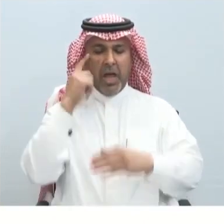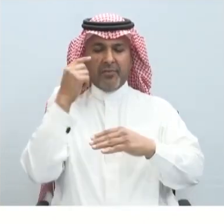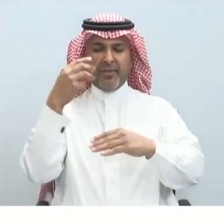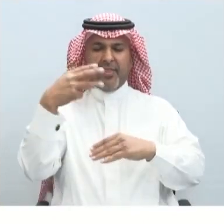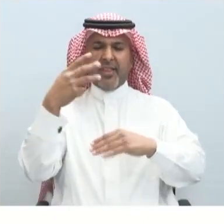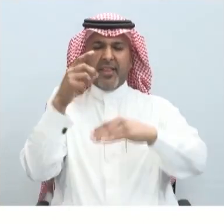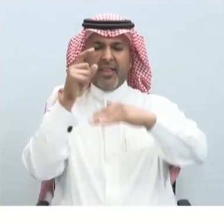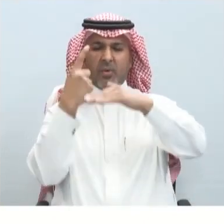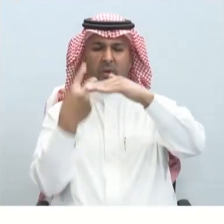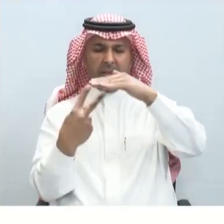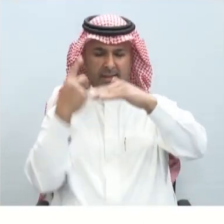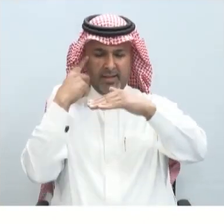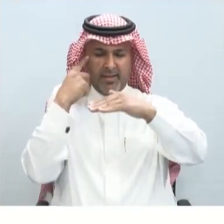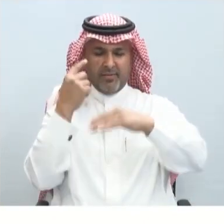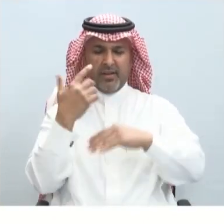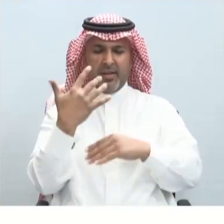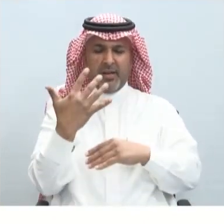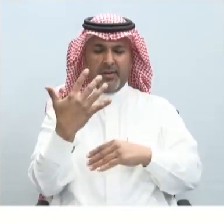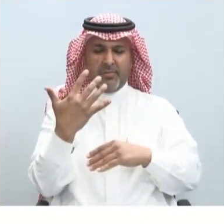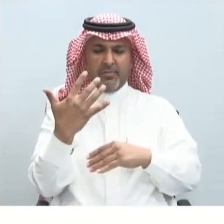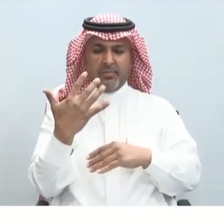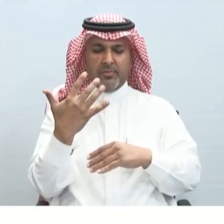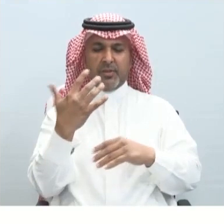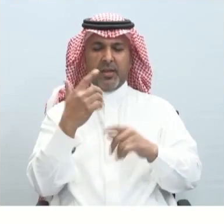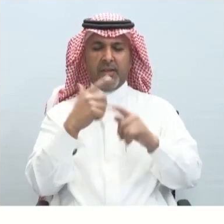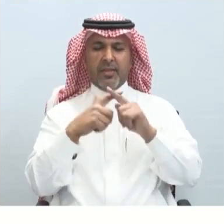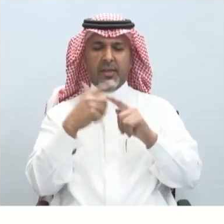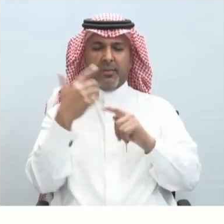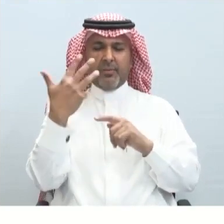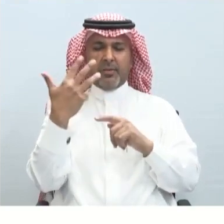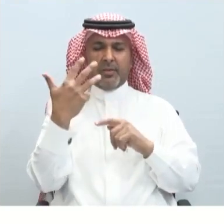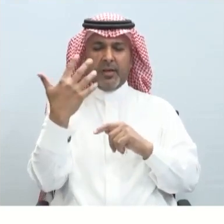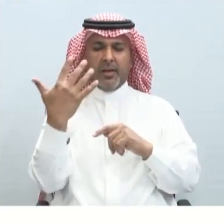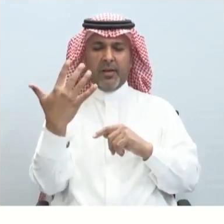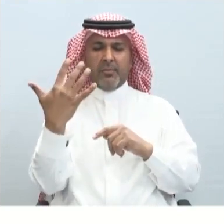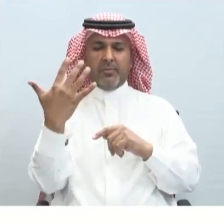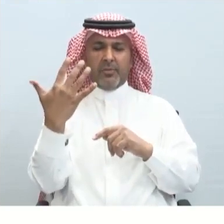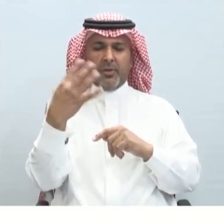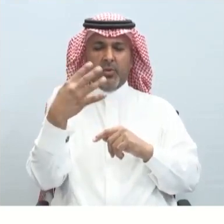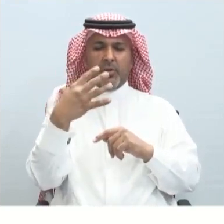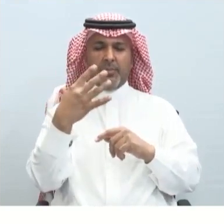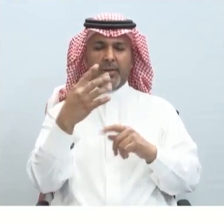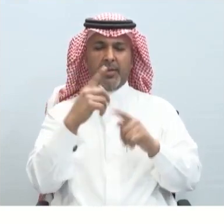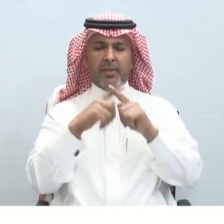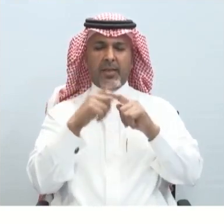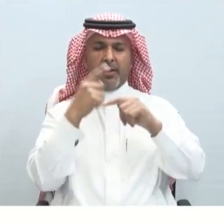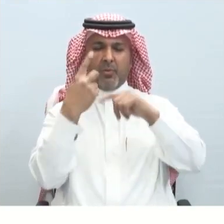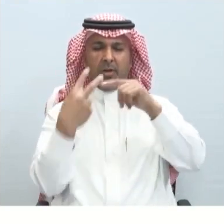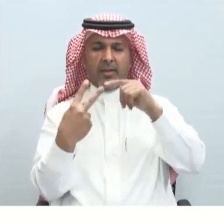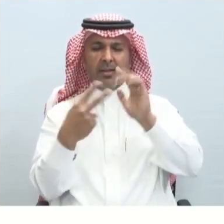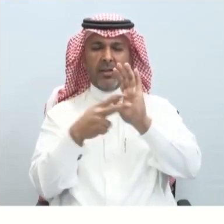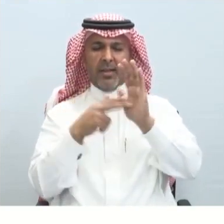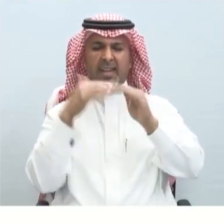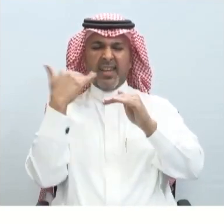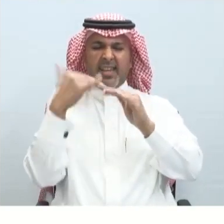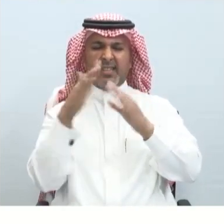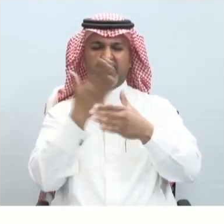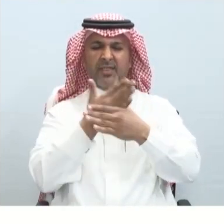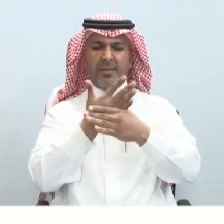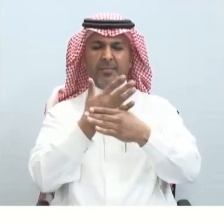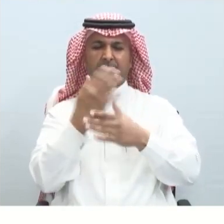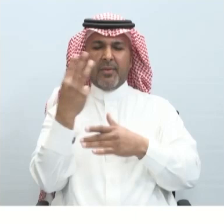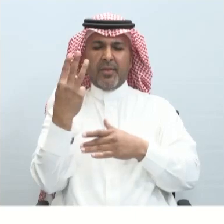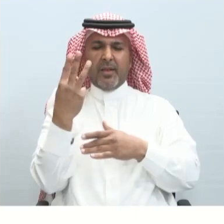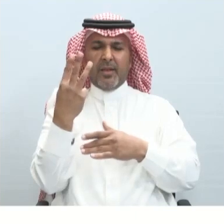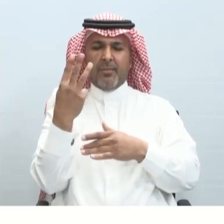خمسه في تسعه خمسه واربعين خمسه واربعين في نصف هيكون 22.5 والوحده هنا بالانش المربع